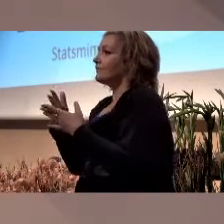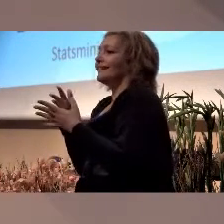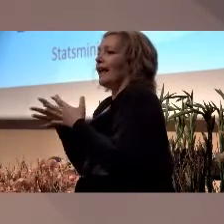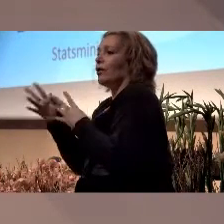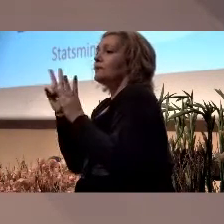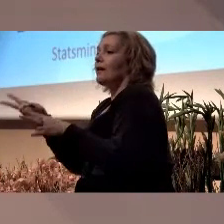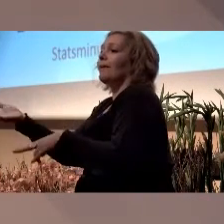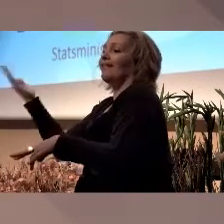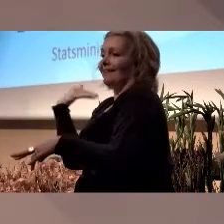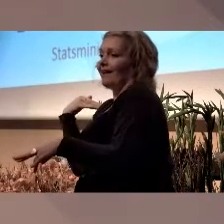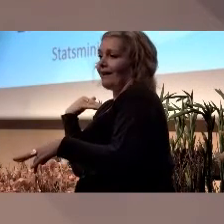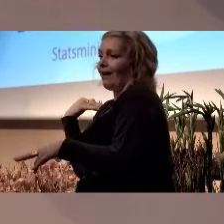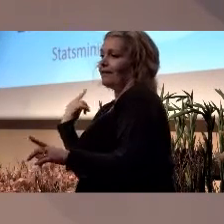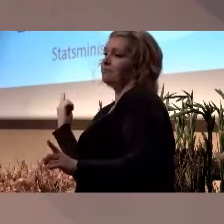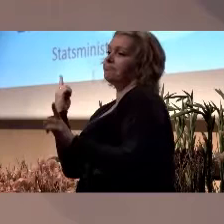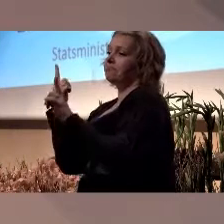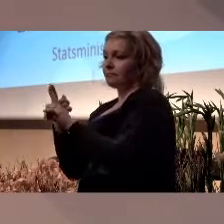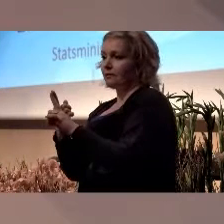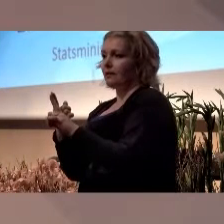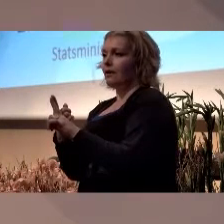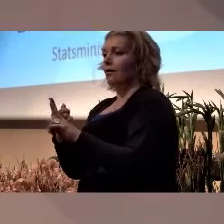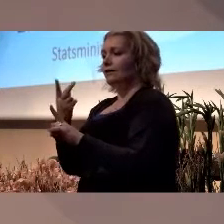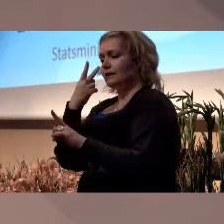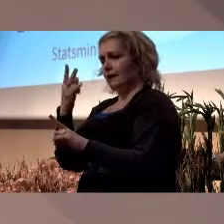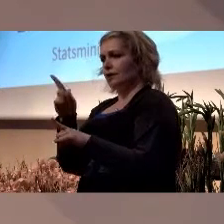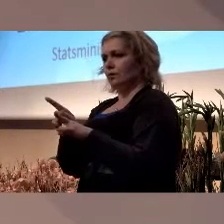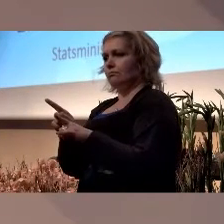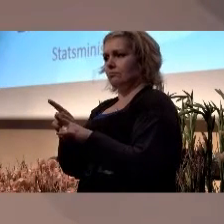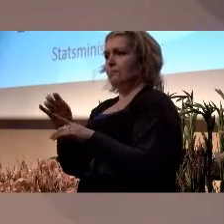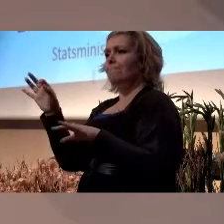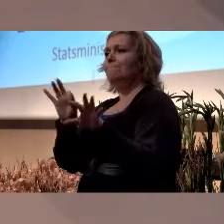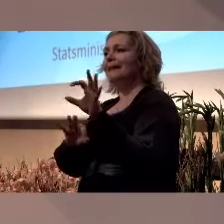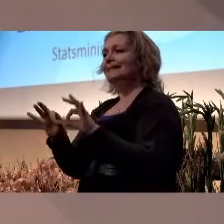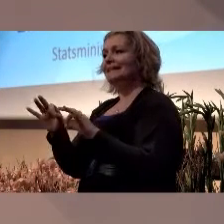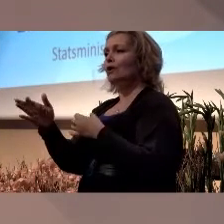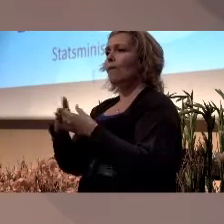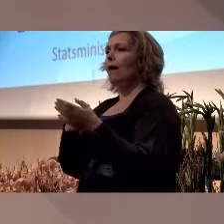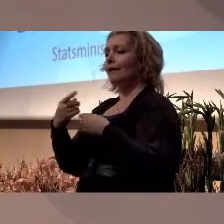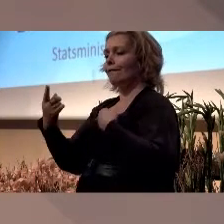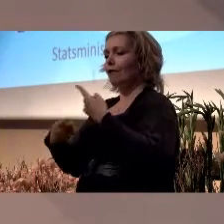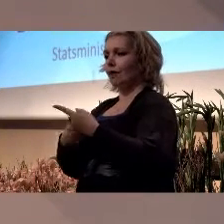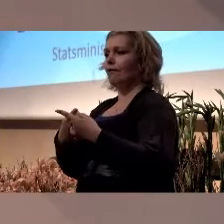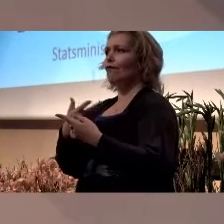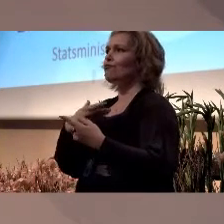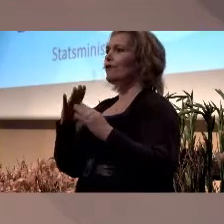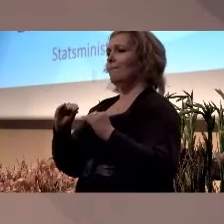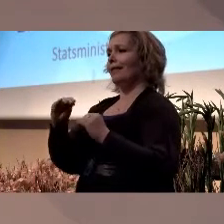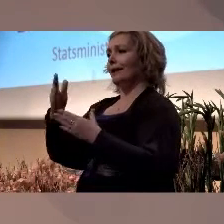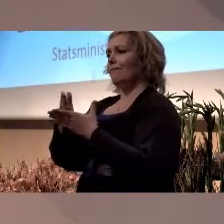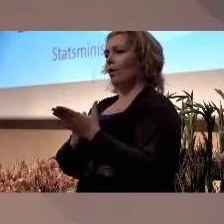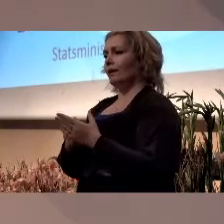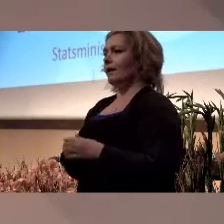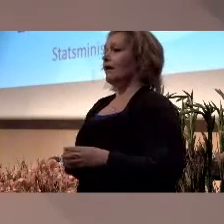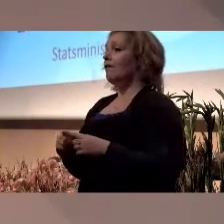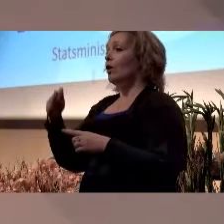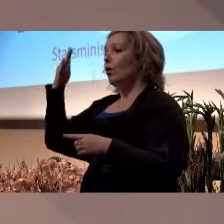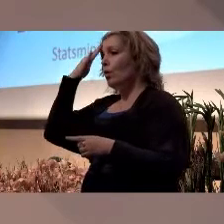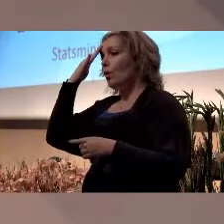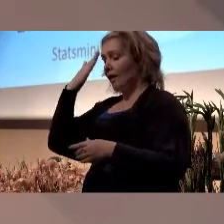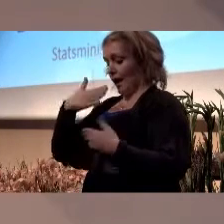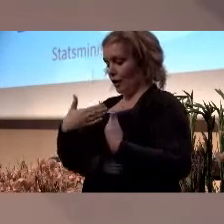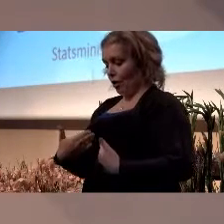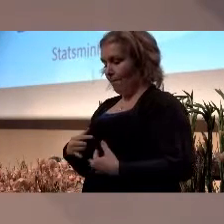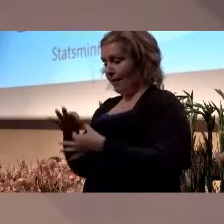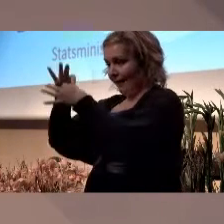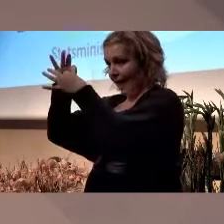samme tidligere. Og da virker faktisk også medisinen og behandlingsforløpet på en mye bedre måte. For det hodet og kroppen